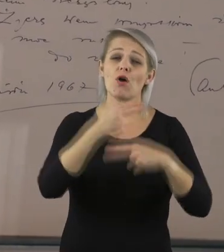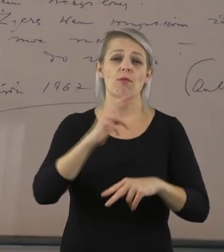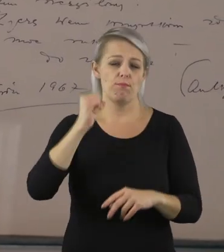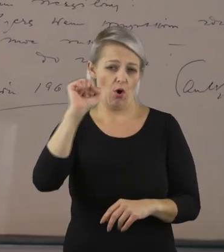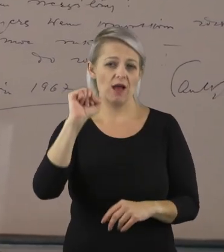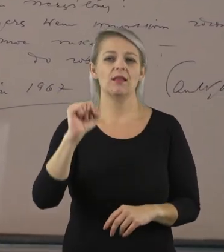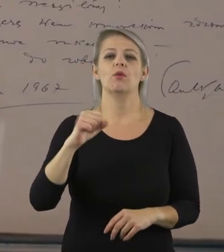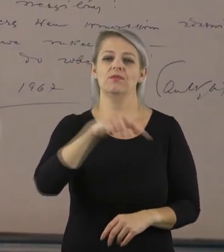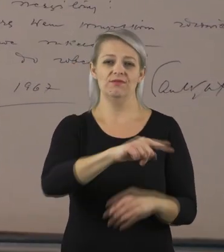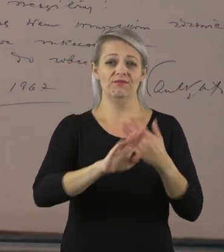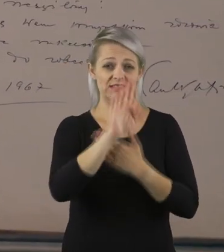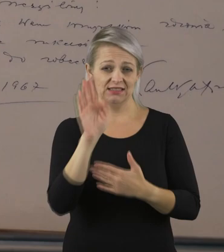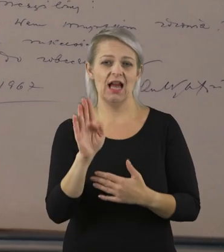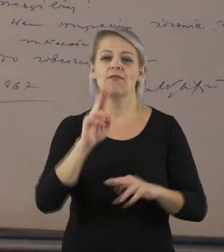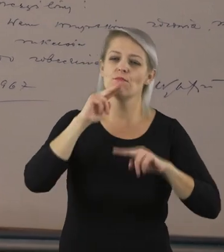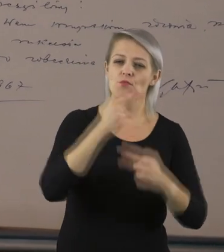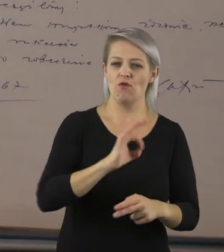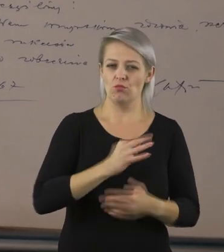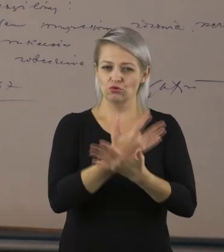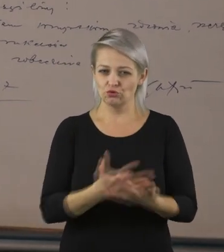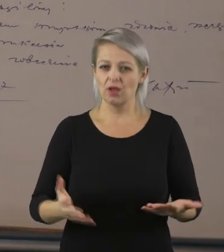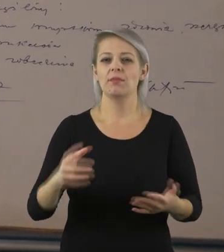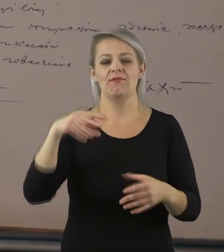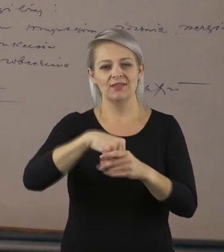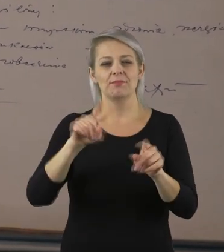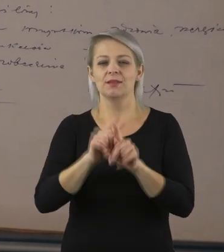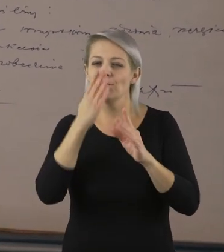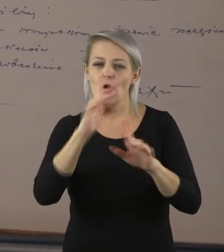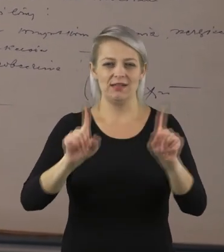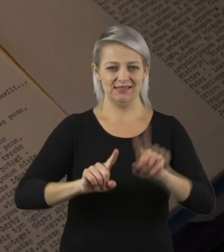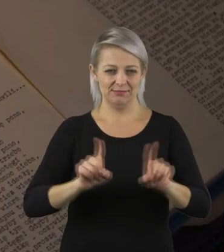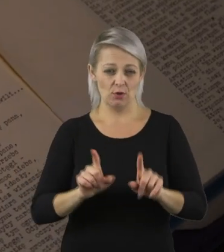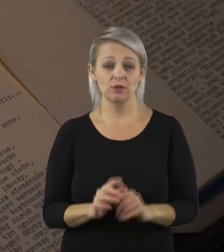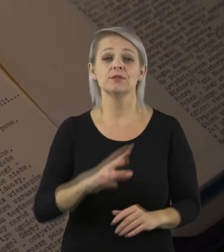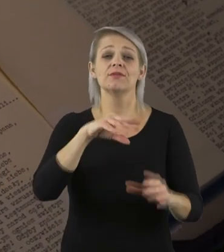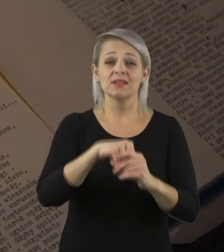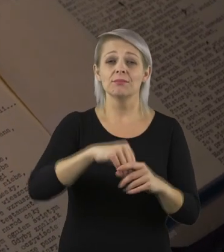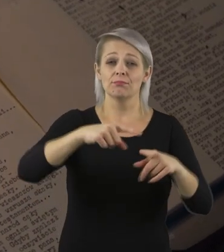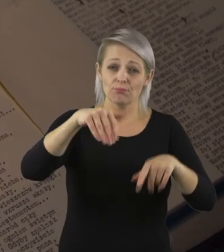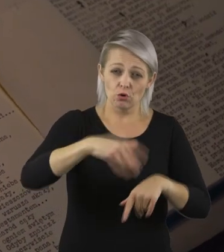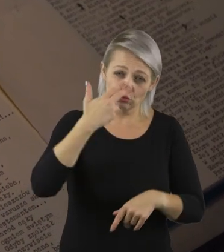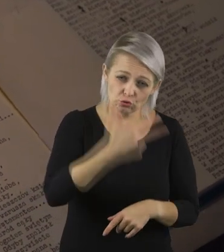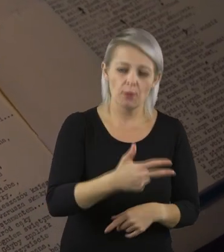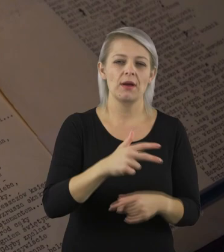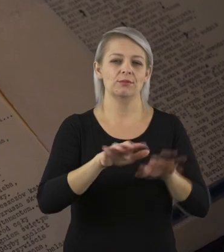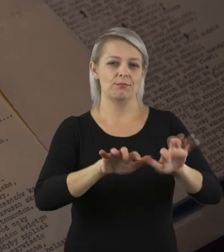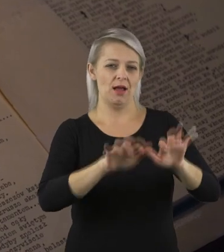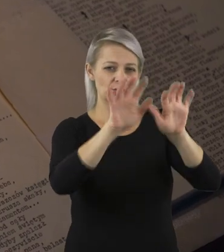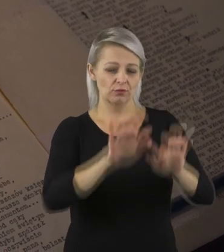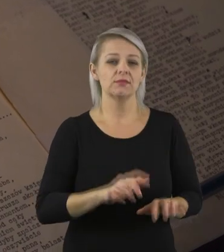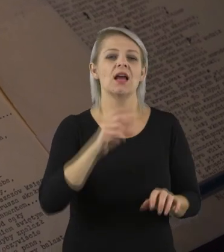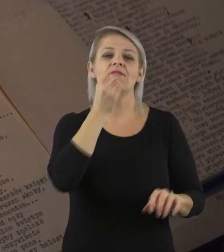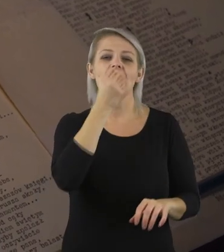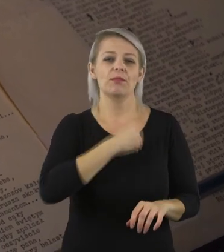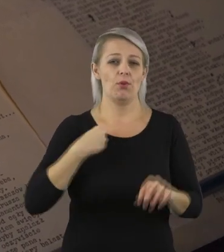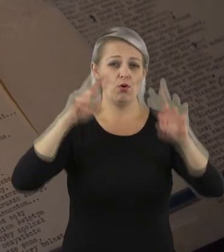Powroty bohaterów wystawy do korzeni przedstawiono tu również symbolicznie. W gablocie zobaczyć można maszynopis